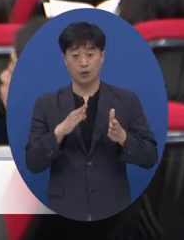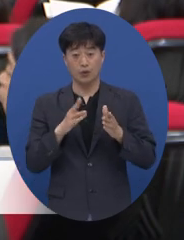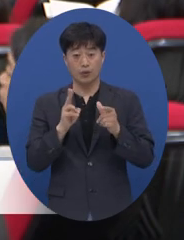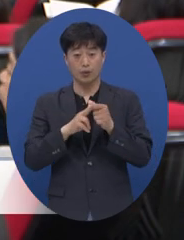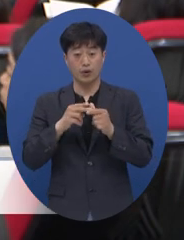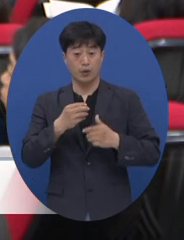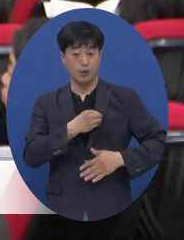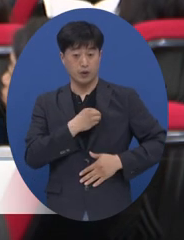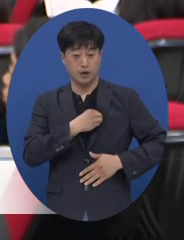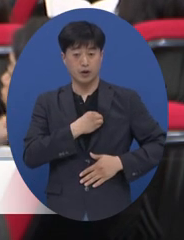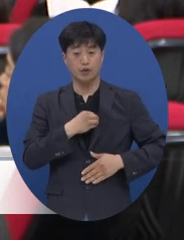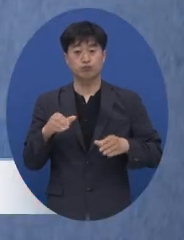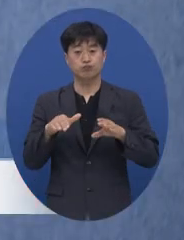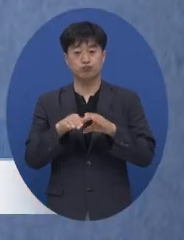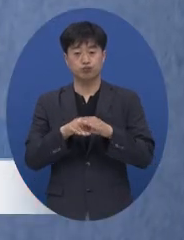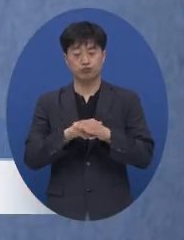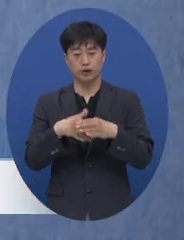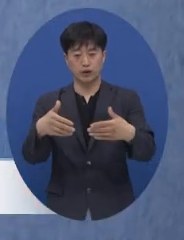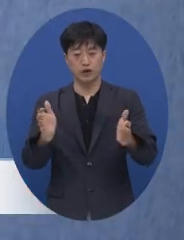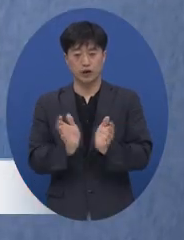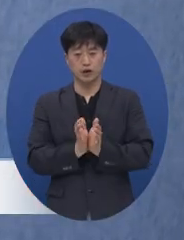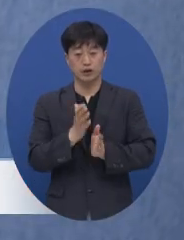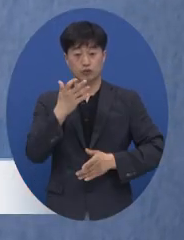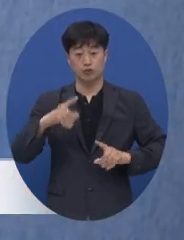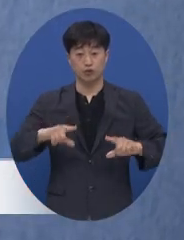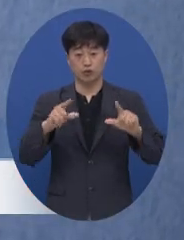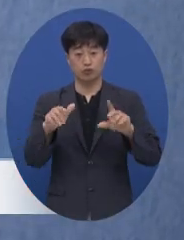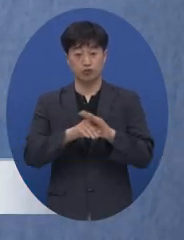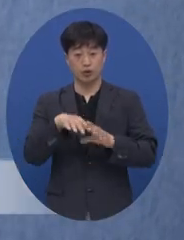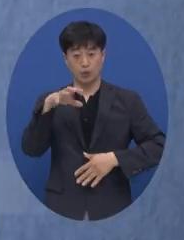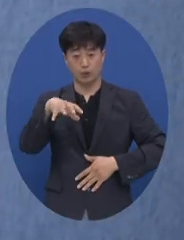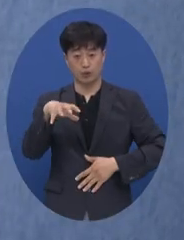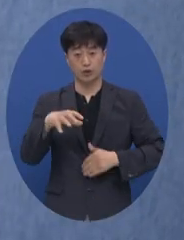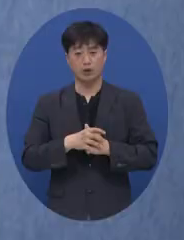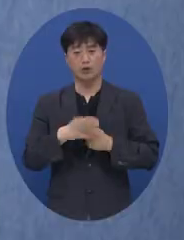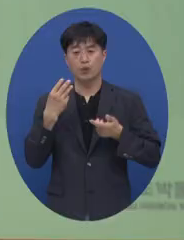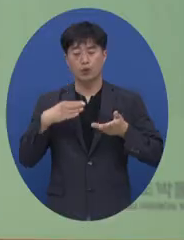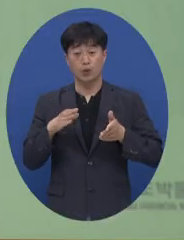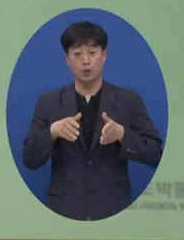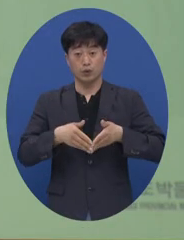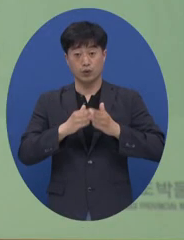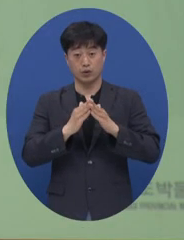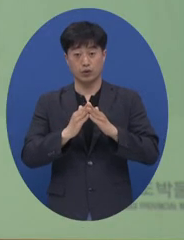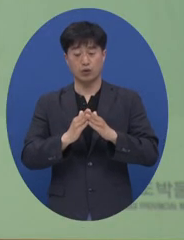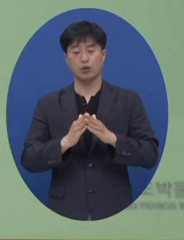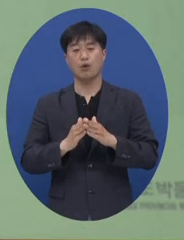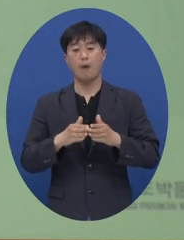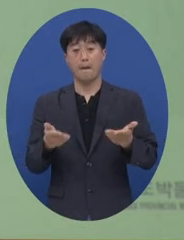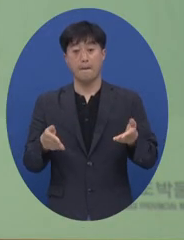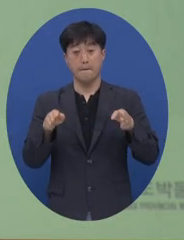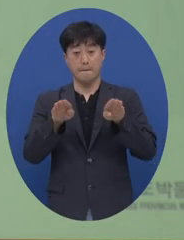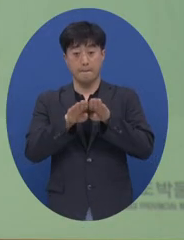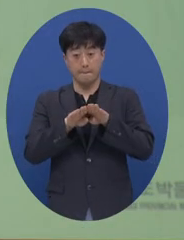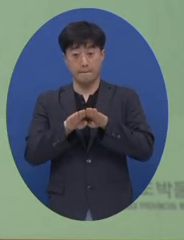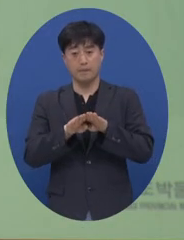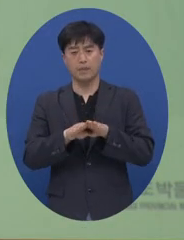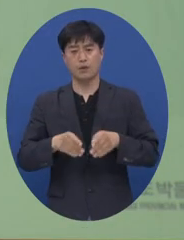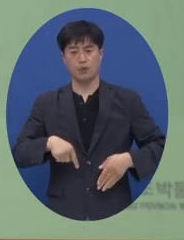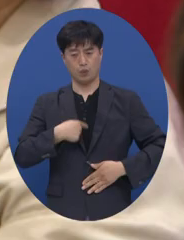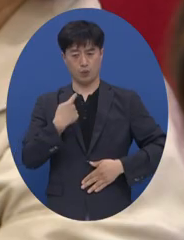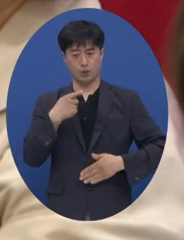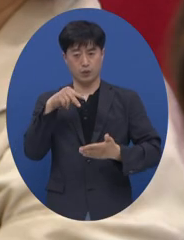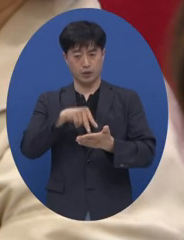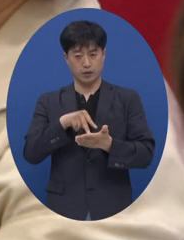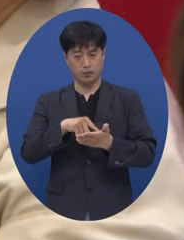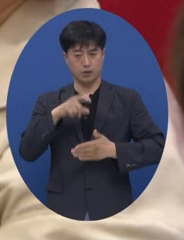경기도와 경기도의회, 경기문화재단이 19일 경기문화재단에서 경기도립 박물관과 미술관의 독립성 강화를 주제로 공개